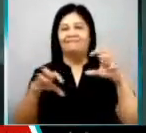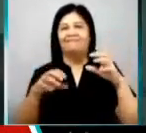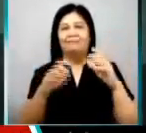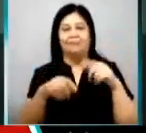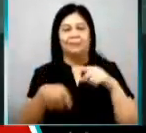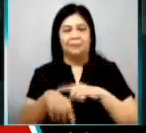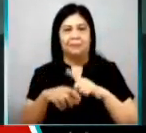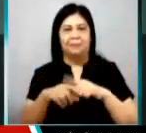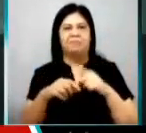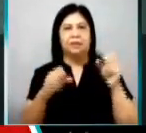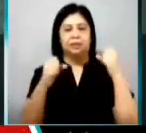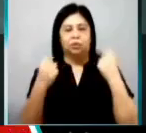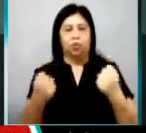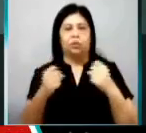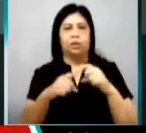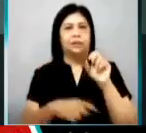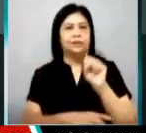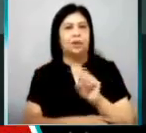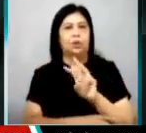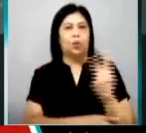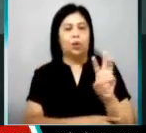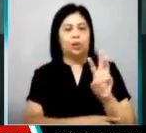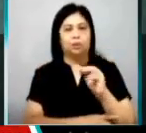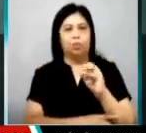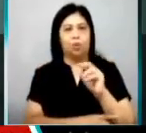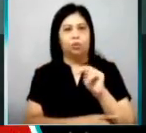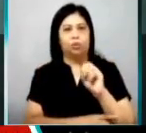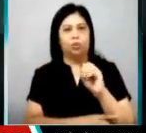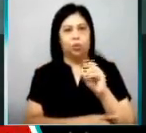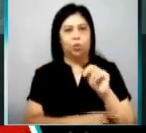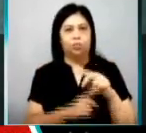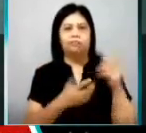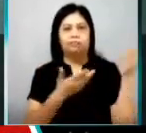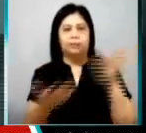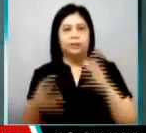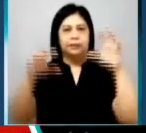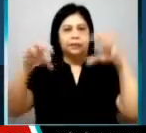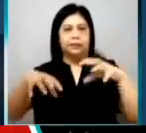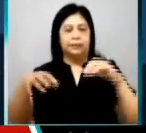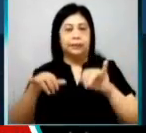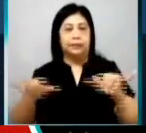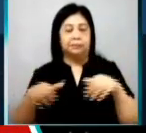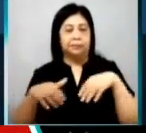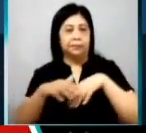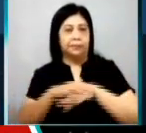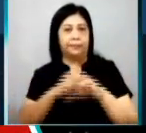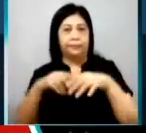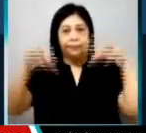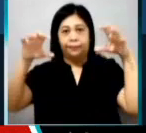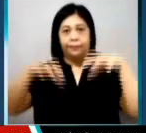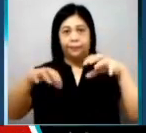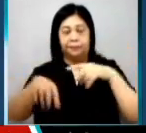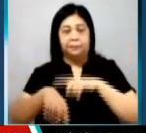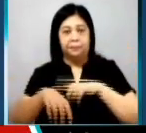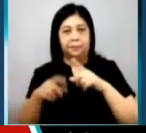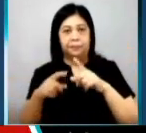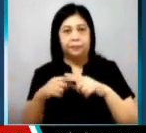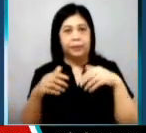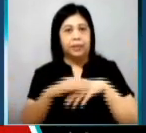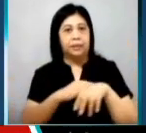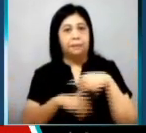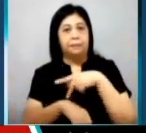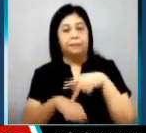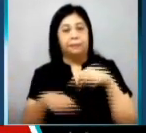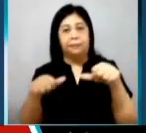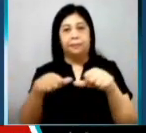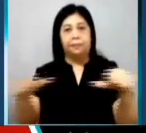southwest monsoon o yung hanging habagat na nagdadala ng ulan. Kasabay ng pagpasok ng tag-ulan, muling pumasok sa Philippine Area of Responsibility